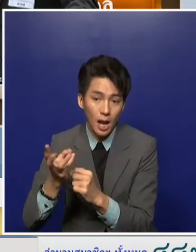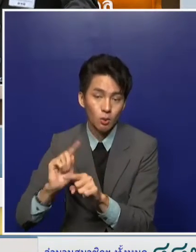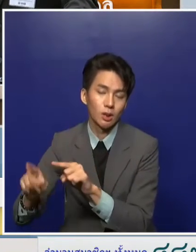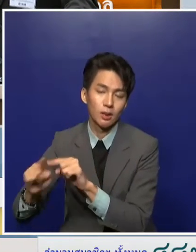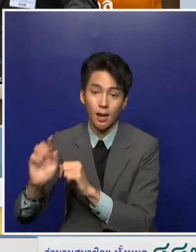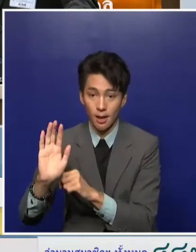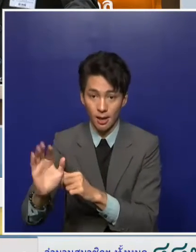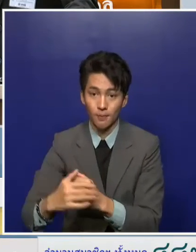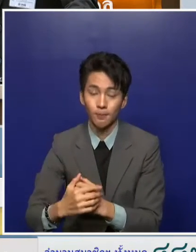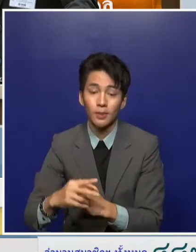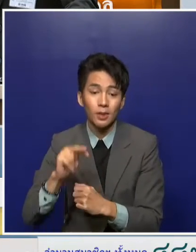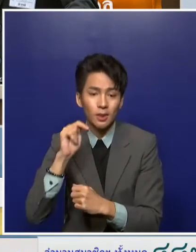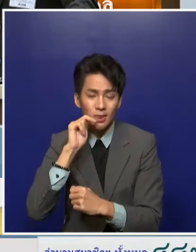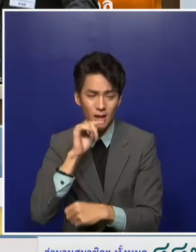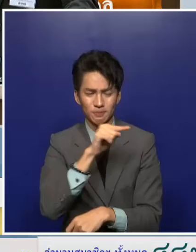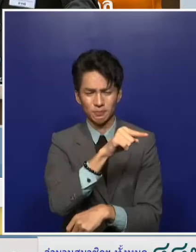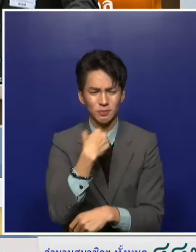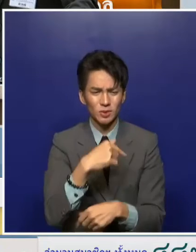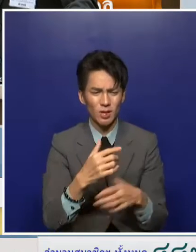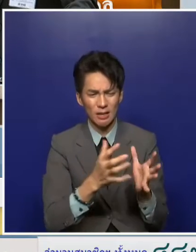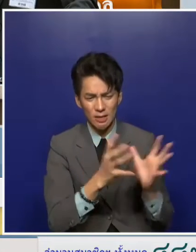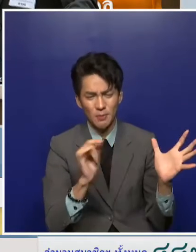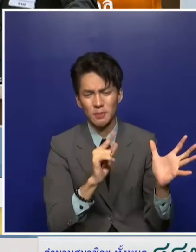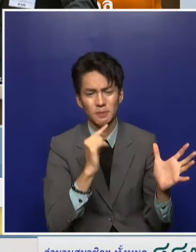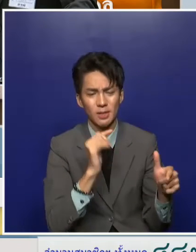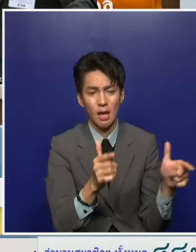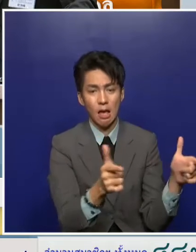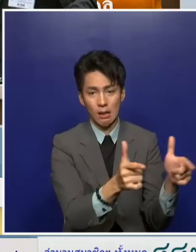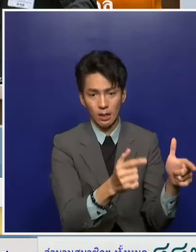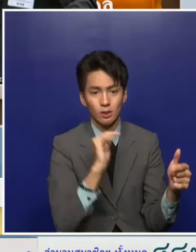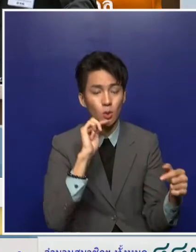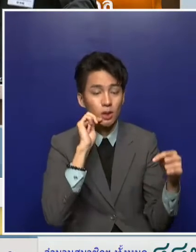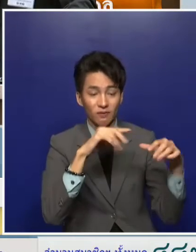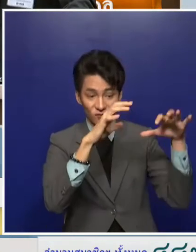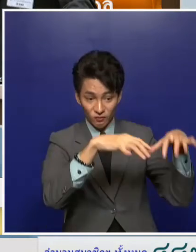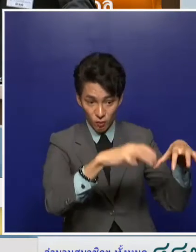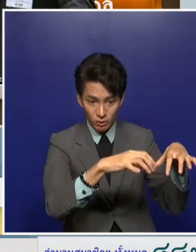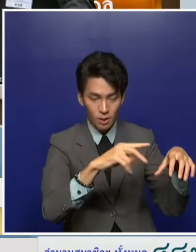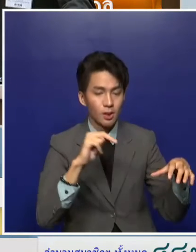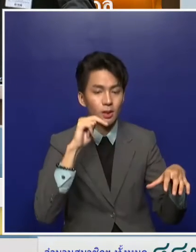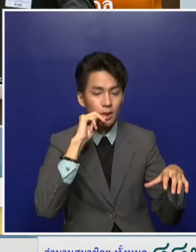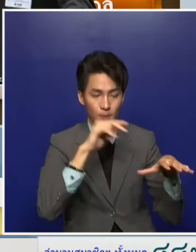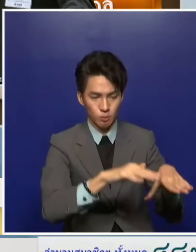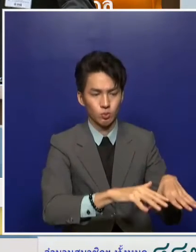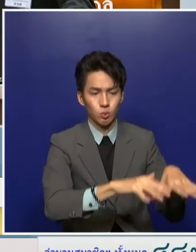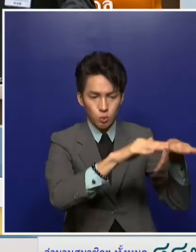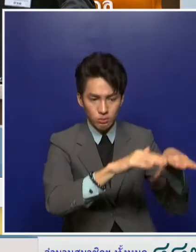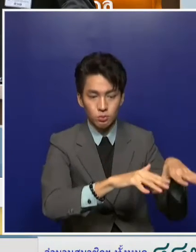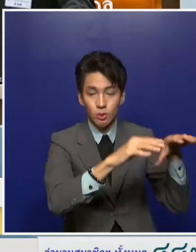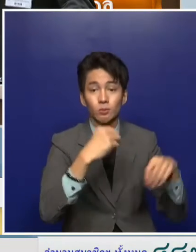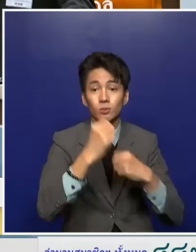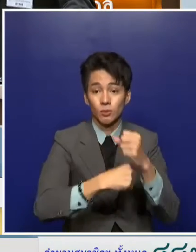ขนาดใหญ่มีแต่ขนาดกลางและขนาดเล็กในหน้าฝนฤดูน้ำหลากก็จะมีน้ำท่วมเป็นประจำทุกปี